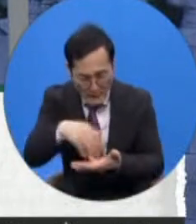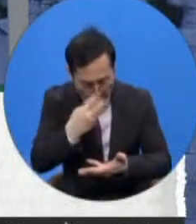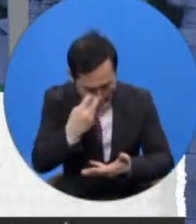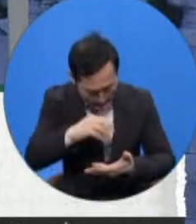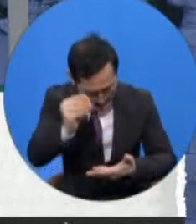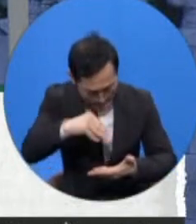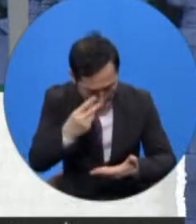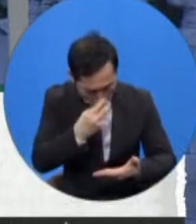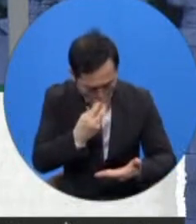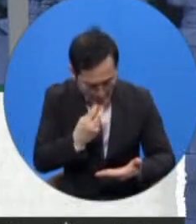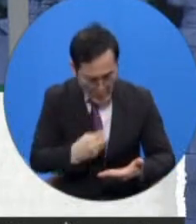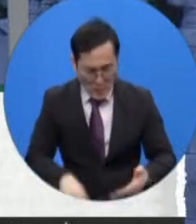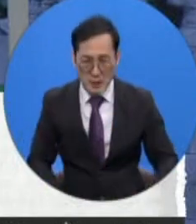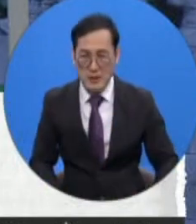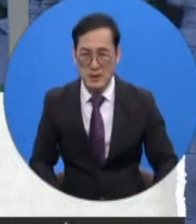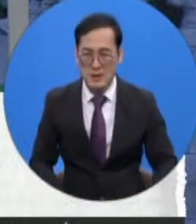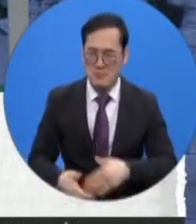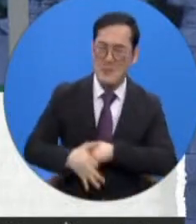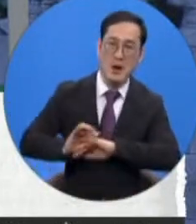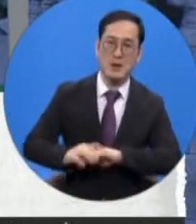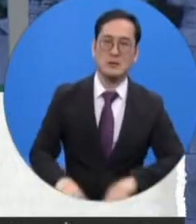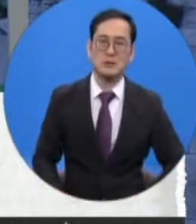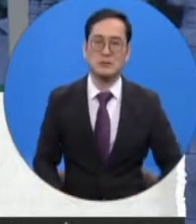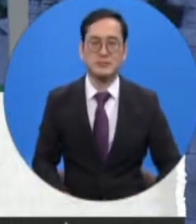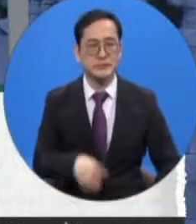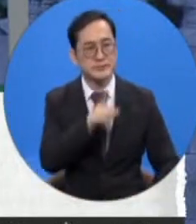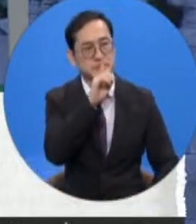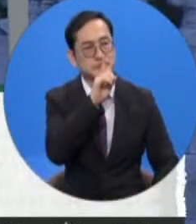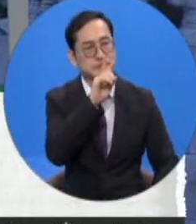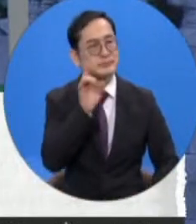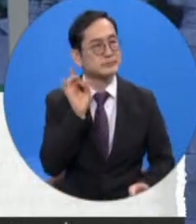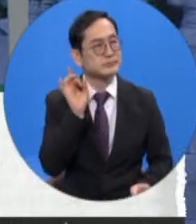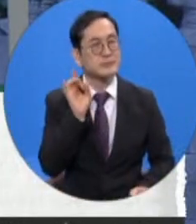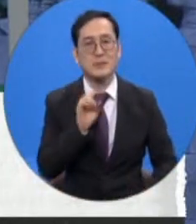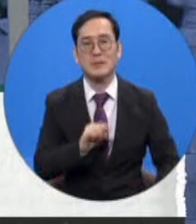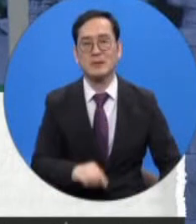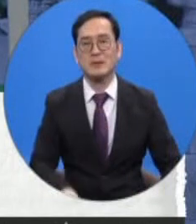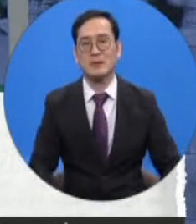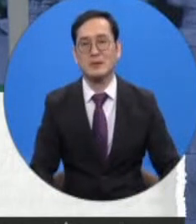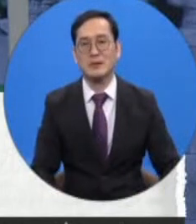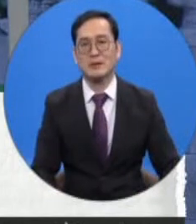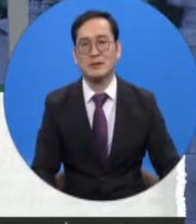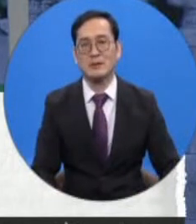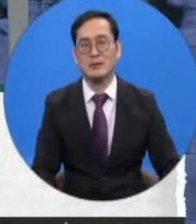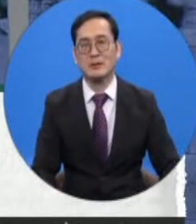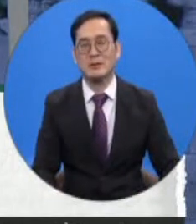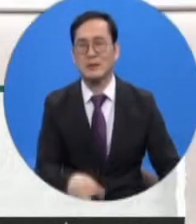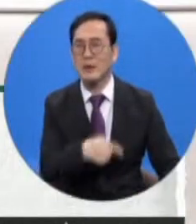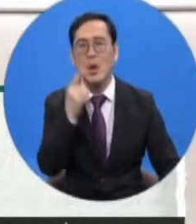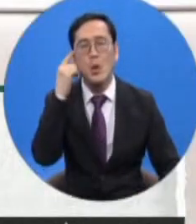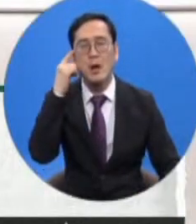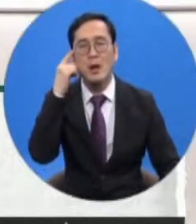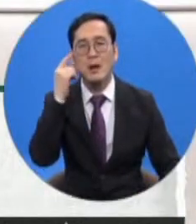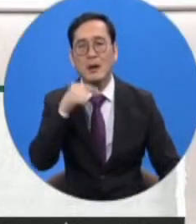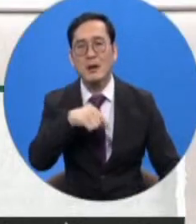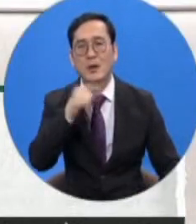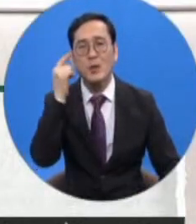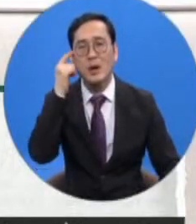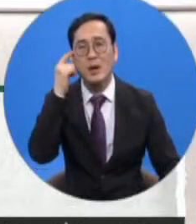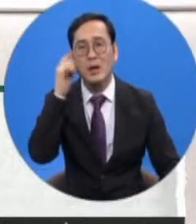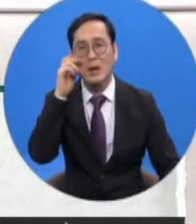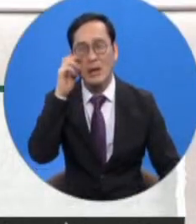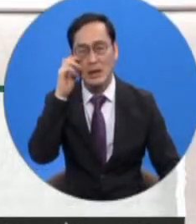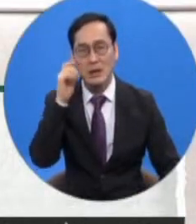이에 대한 제대로 해명도 못하고 있잖아요. 김용주 의원님, 네. 지금이 어느 시대인데 공수처가 이런 모습들을 자꾸 보입니까? 지금 공수처가 정말로